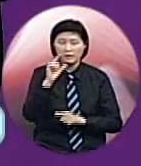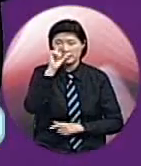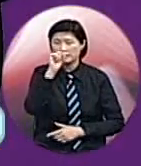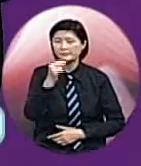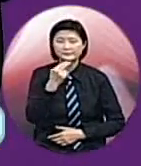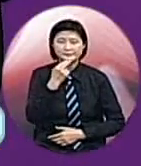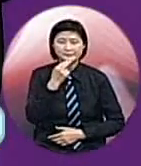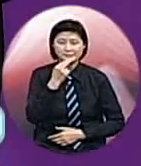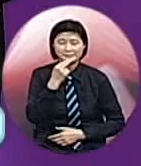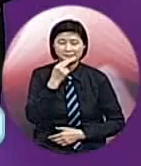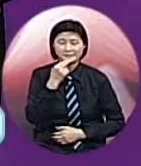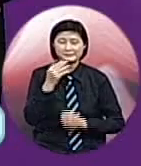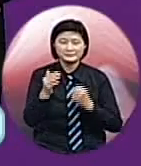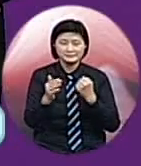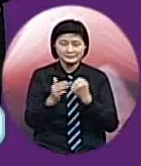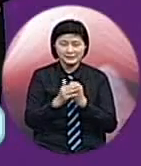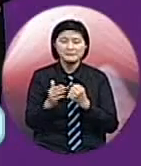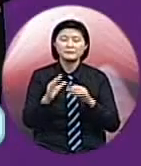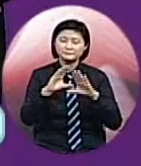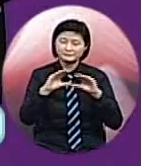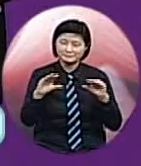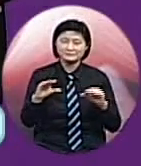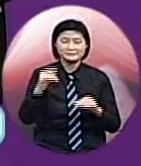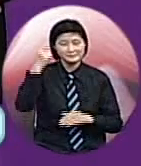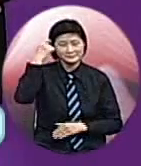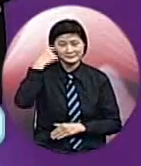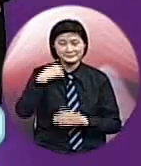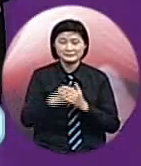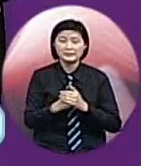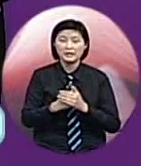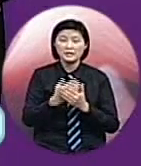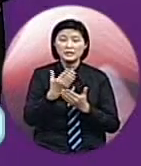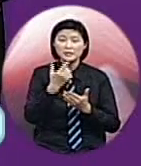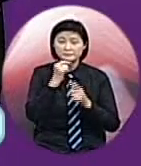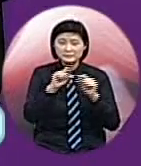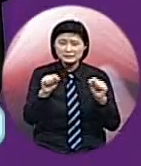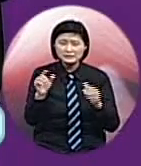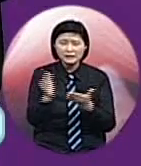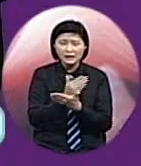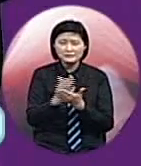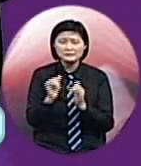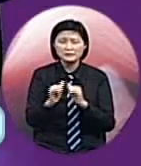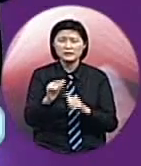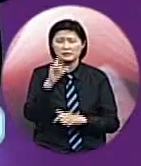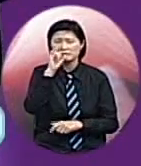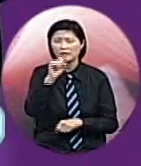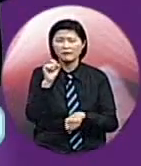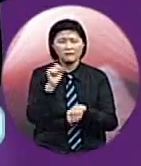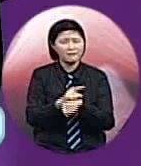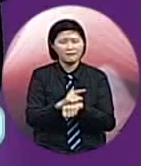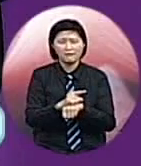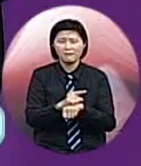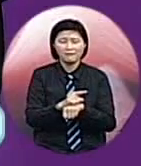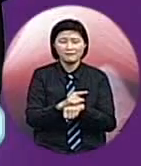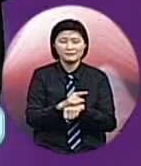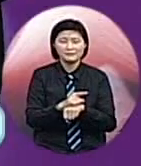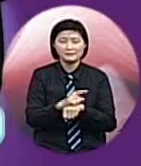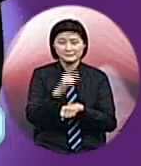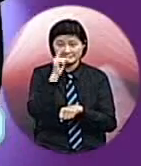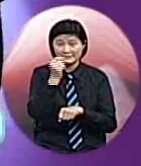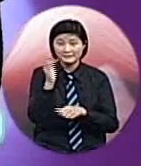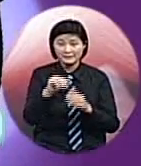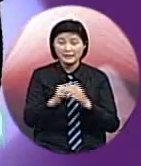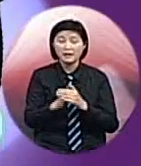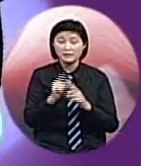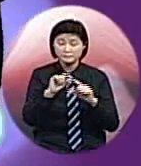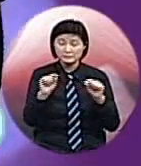않으니까. 예. 예, 엄마는 것 같더라고요. 식성도 좋고. 음식 가리는 사람이 제일 성격이 까다롭잖아요. 네, 네. 예. 예, 근데 음식도 제가